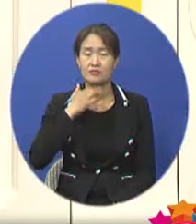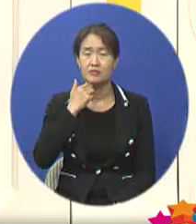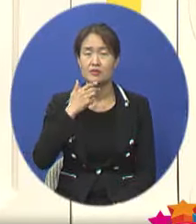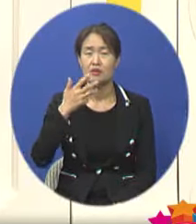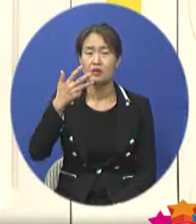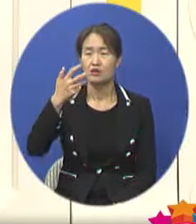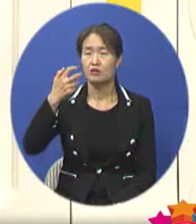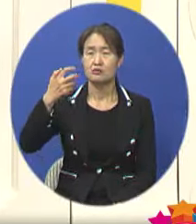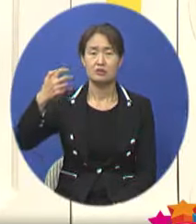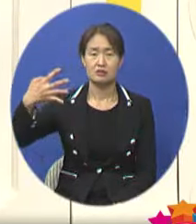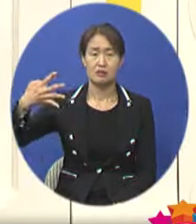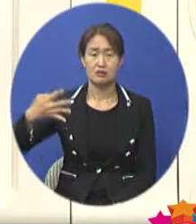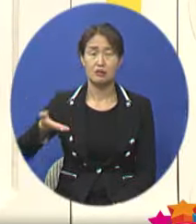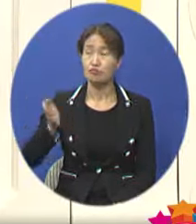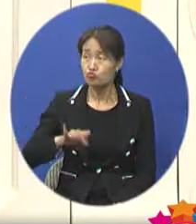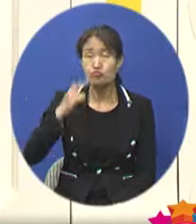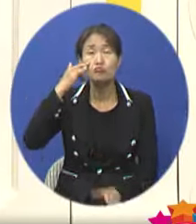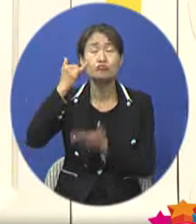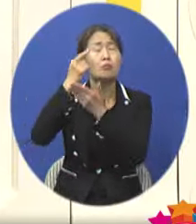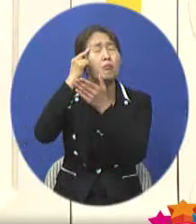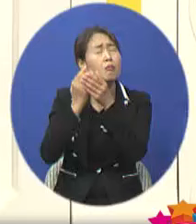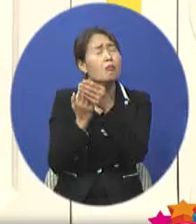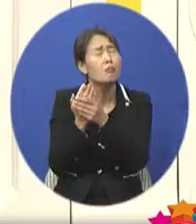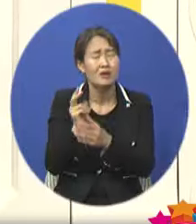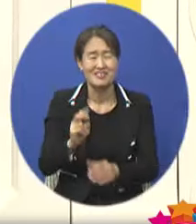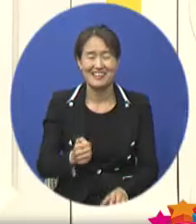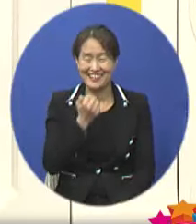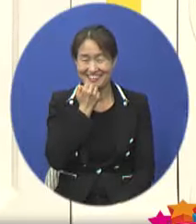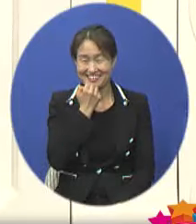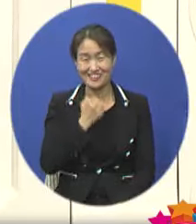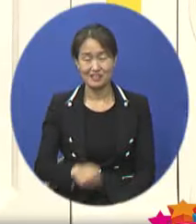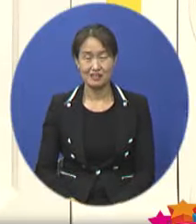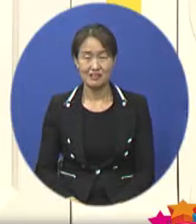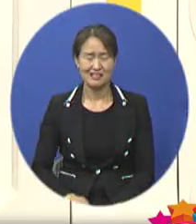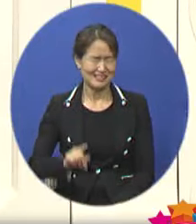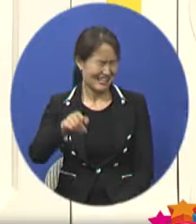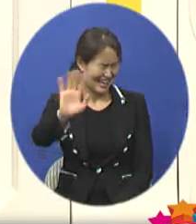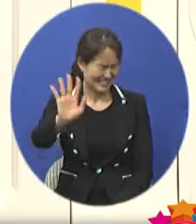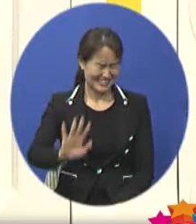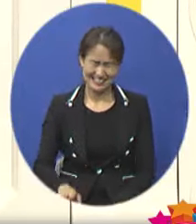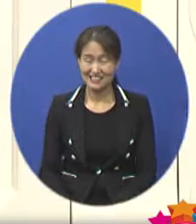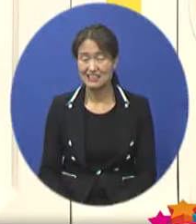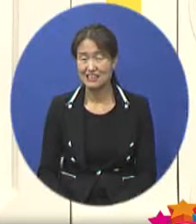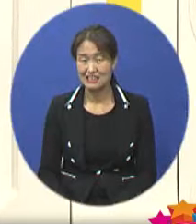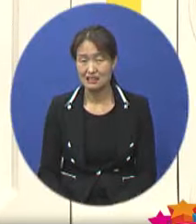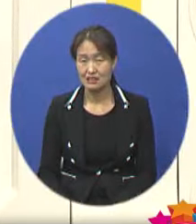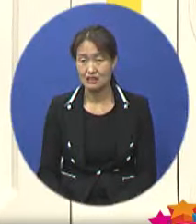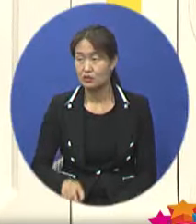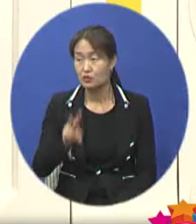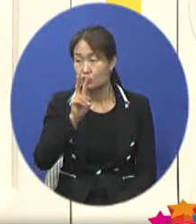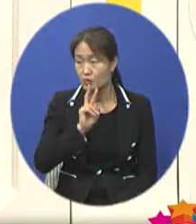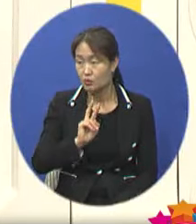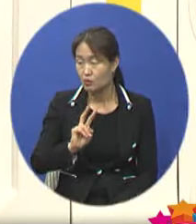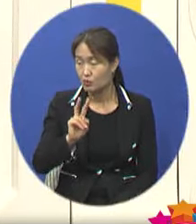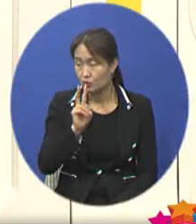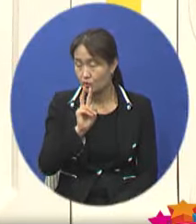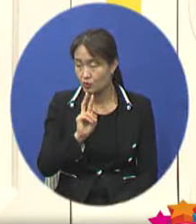84입니다. 아니, 그래도 또 부모님 생각이 나신가 봐요. 그것이 아니고, 예. 그 노래가 또